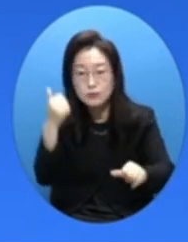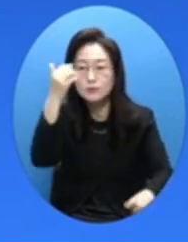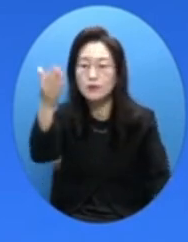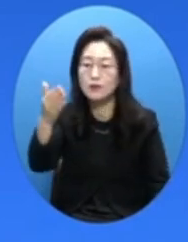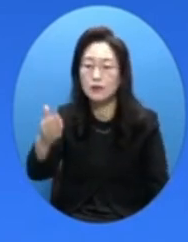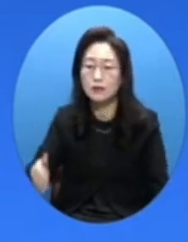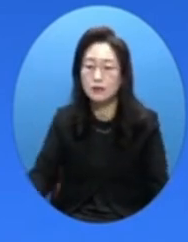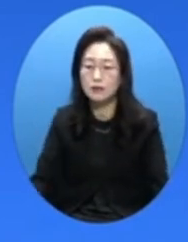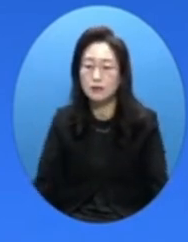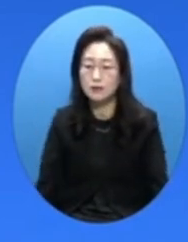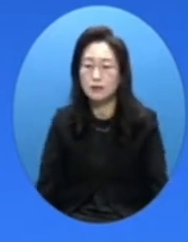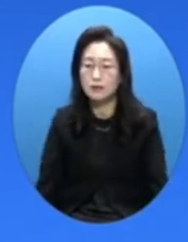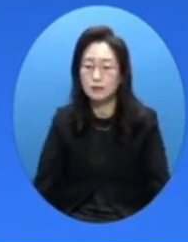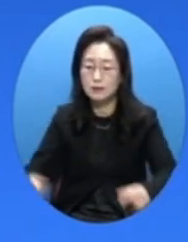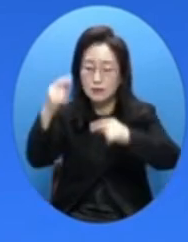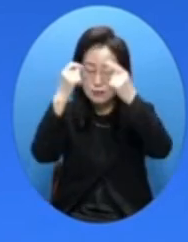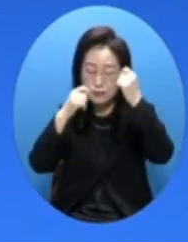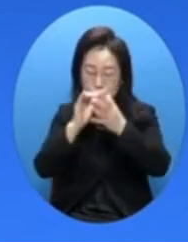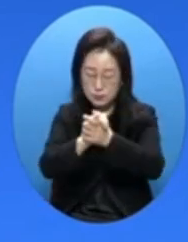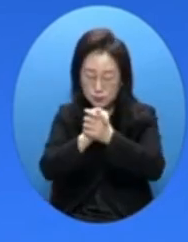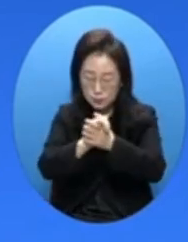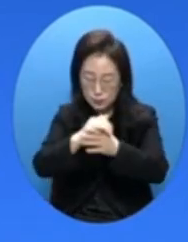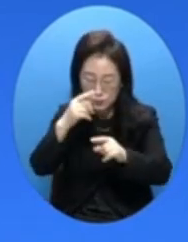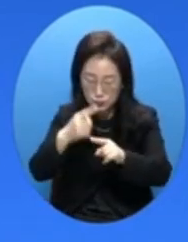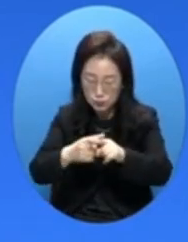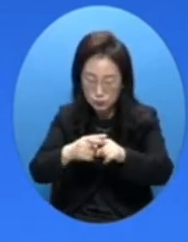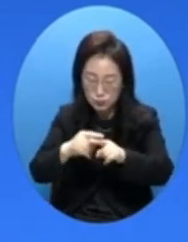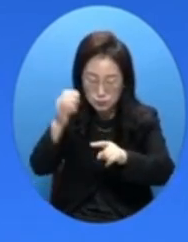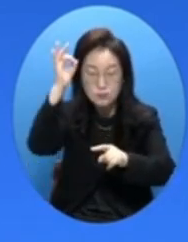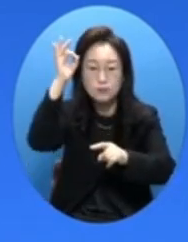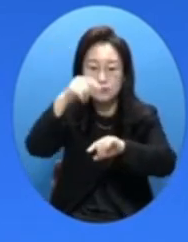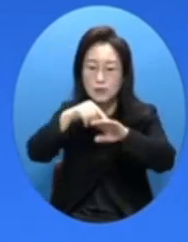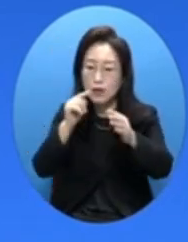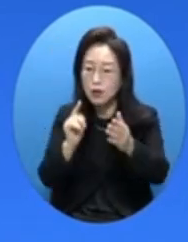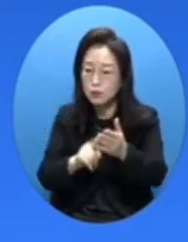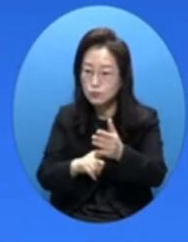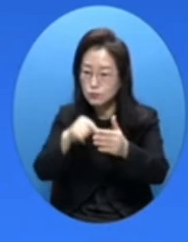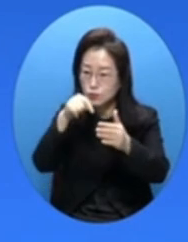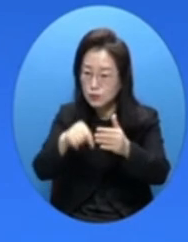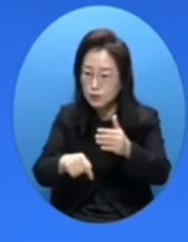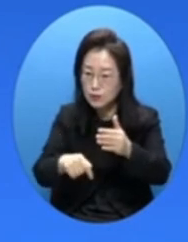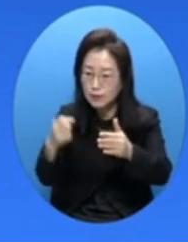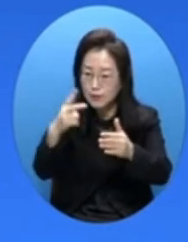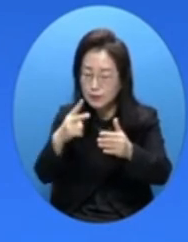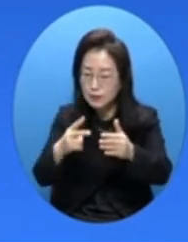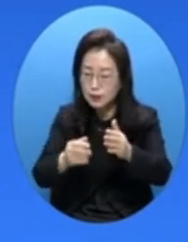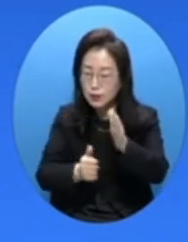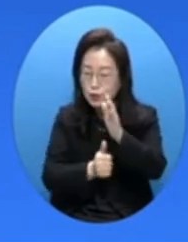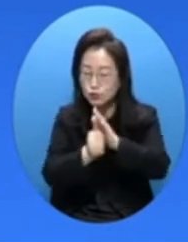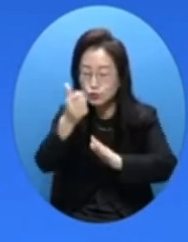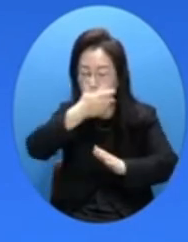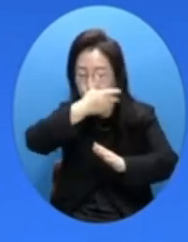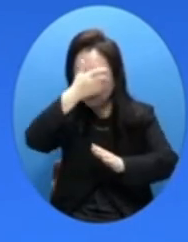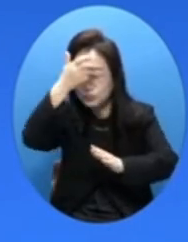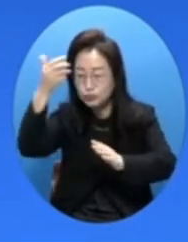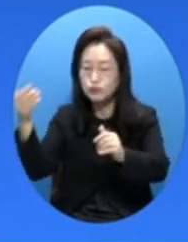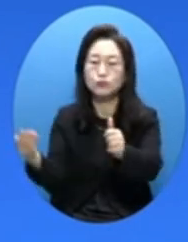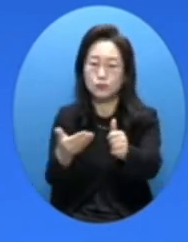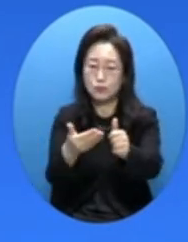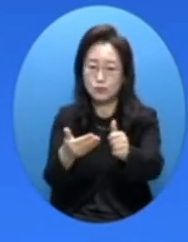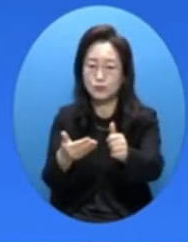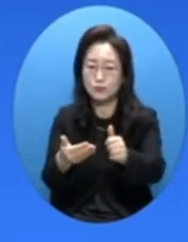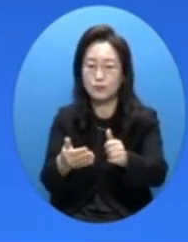있습니까? 눈물로 기도하는 가운데 어느 날 마음속에 주님이 다시 한번 꿈과 해몽을 불어넣어 주셨습니다.